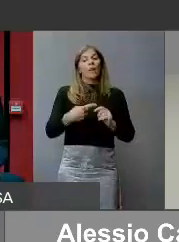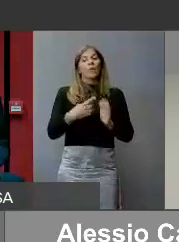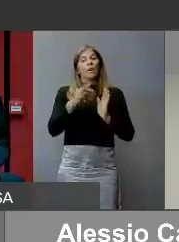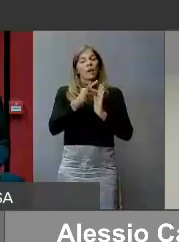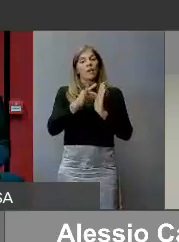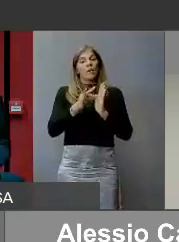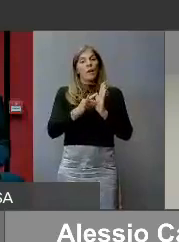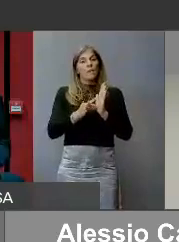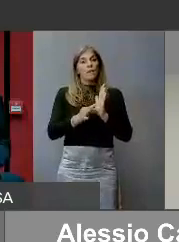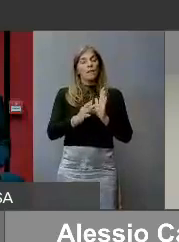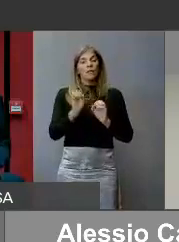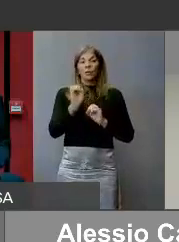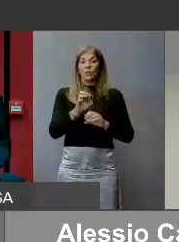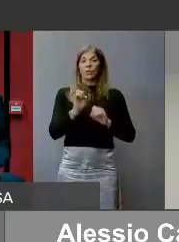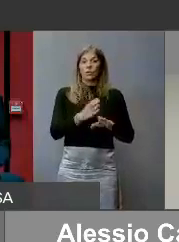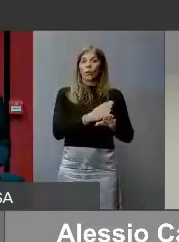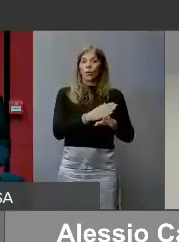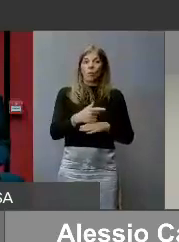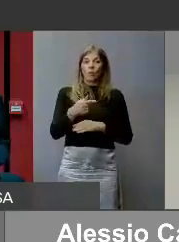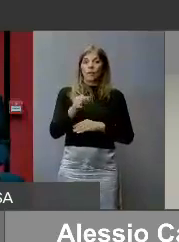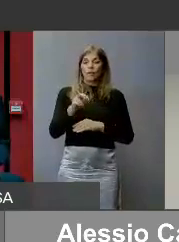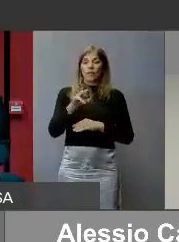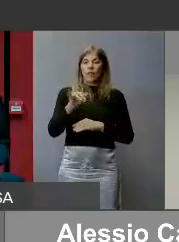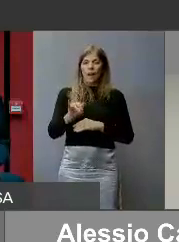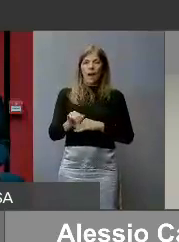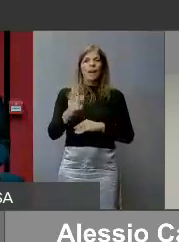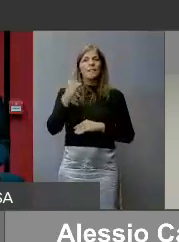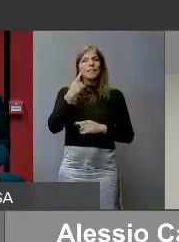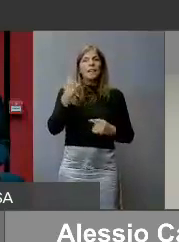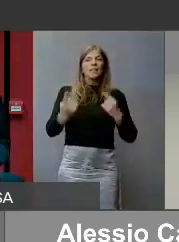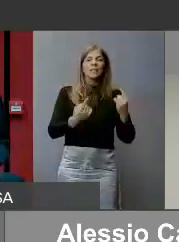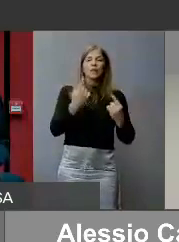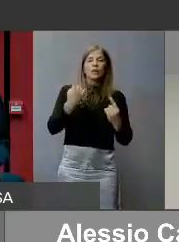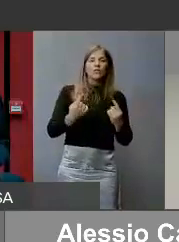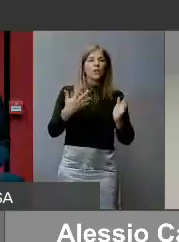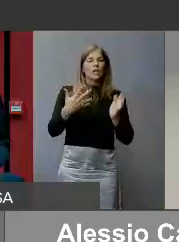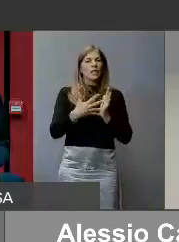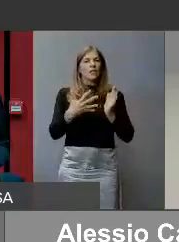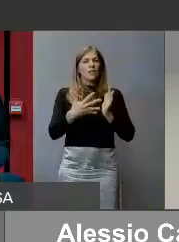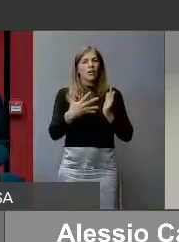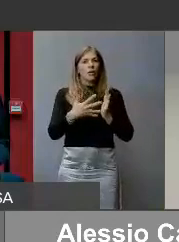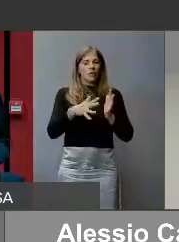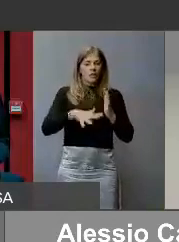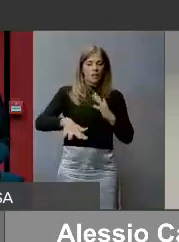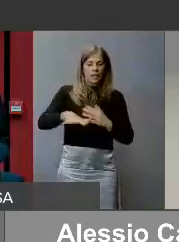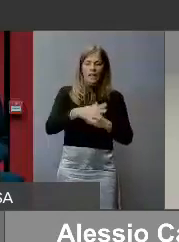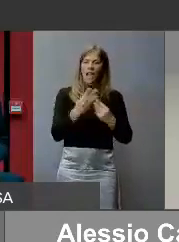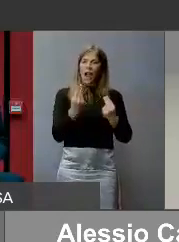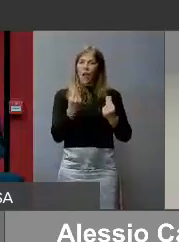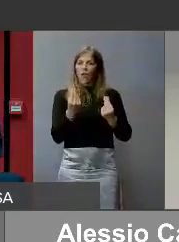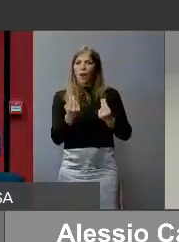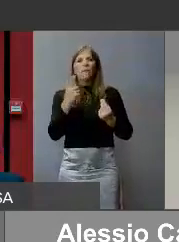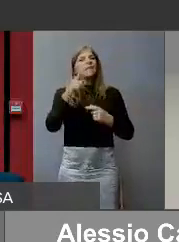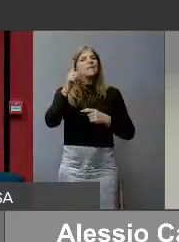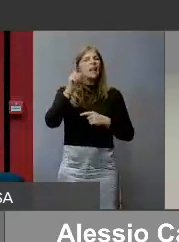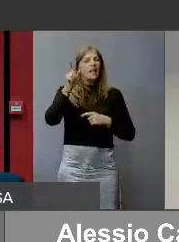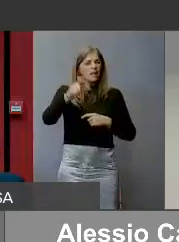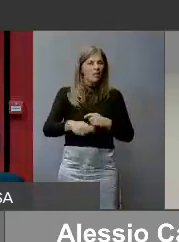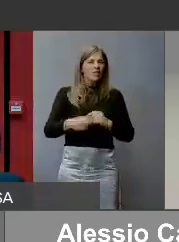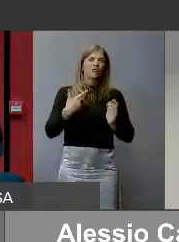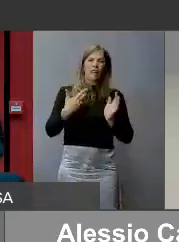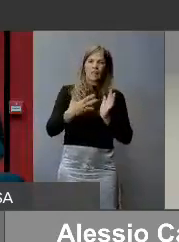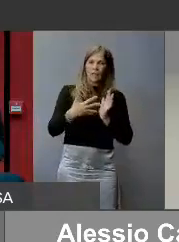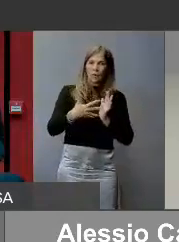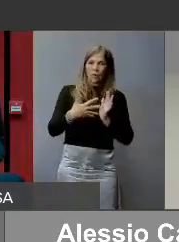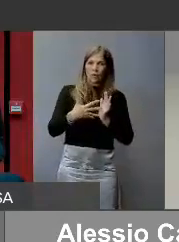prevede che in caso di temporanea situazione di obiettiva difficoltà economica su motivate e documentate richiesta del contribuente da presentarsi